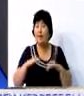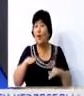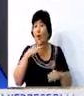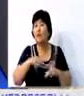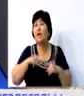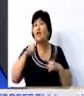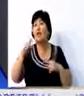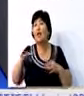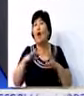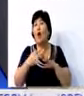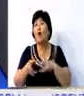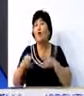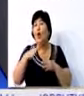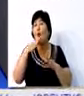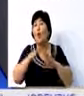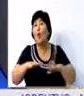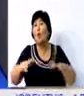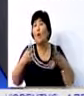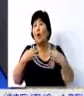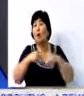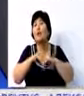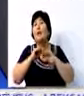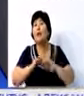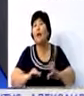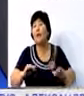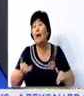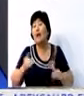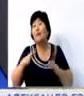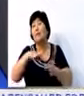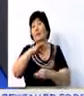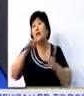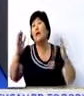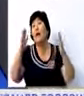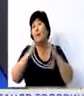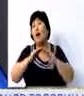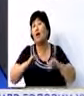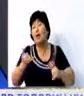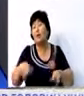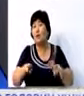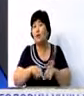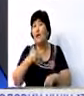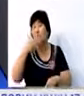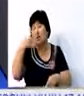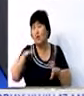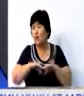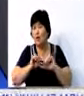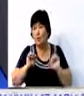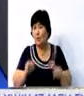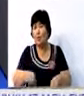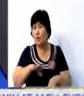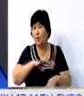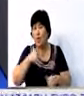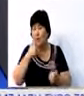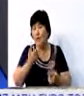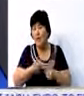шалғай ауылдардан келген көп балалы отбасының балдары. Біз балалар үйінің балдары бар. Бұлардың бәріне бұндай жазда мүмкіндік бола бермейді. Қазір